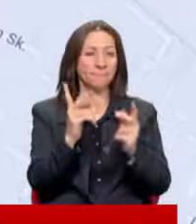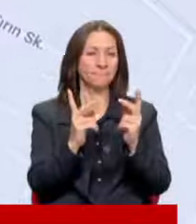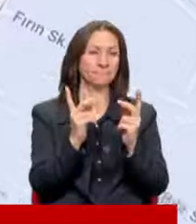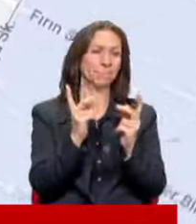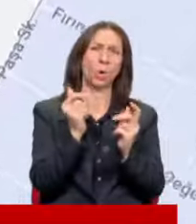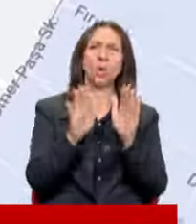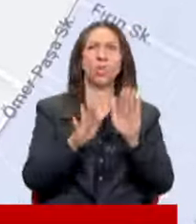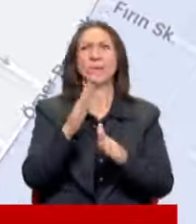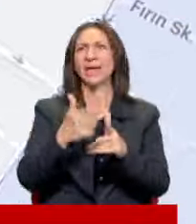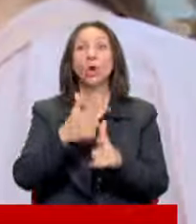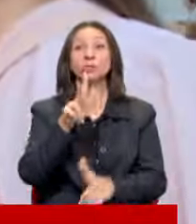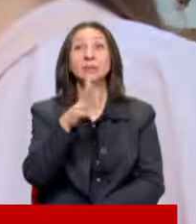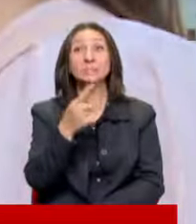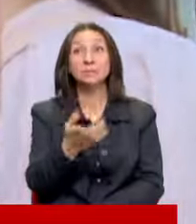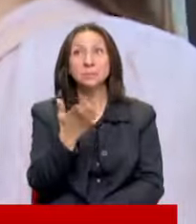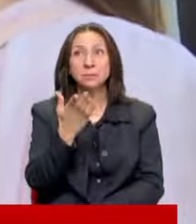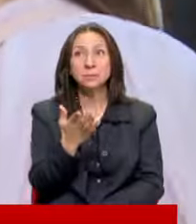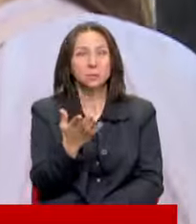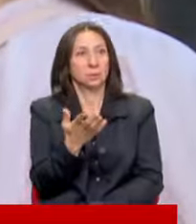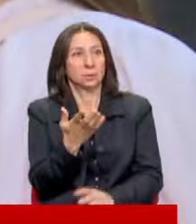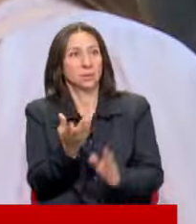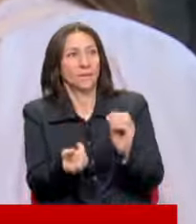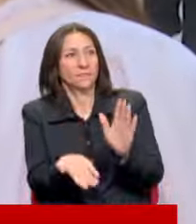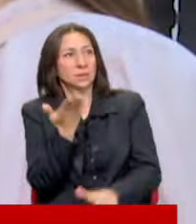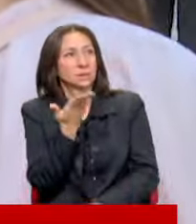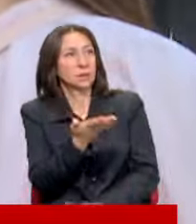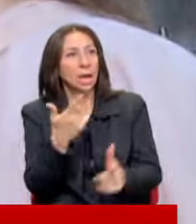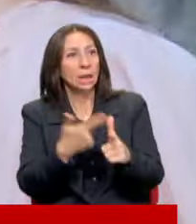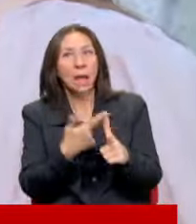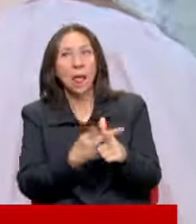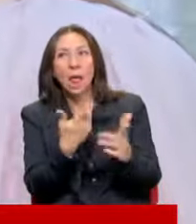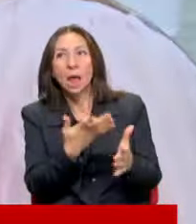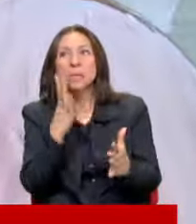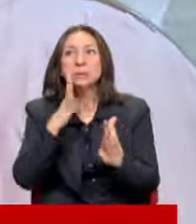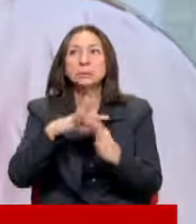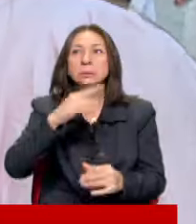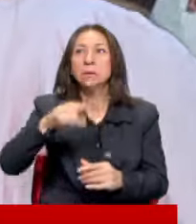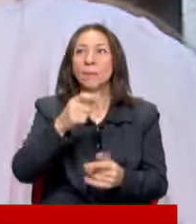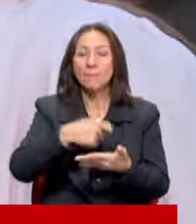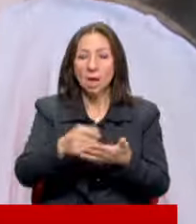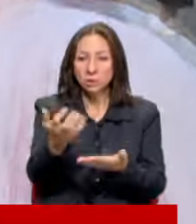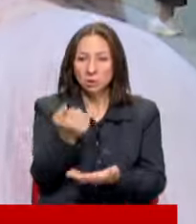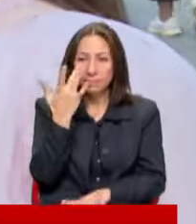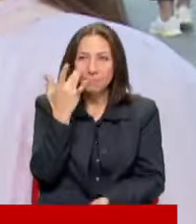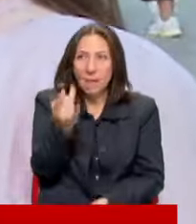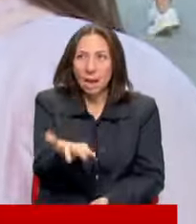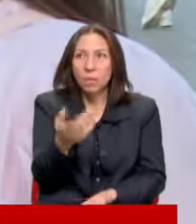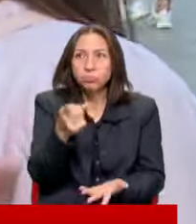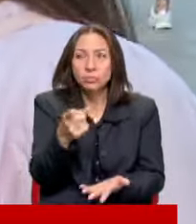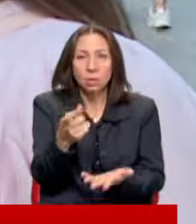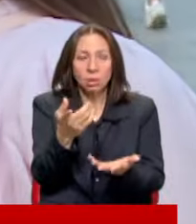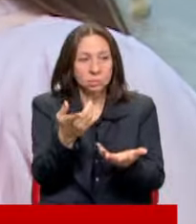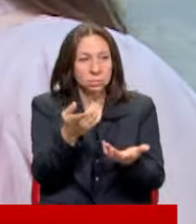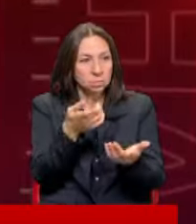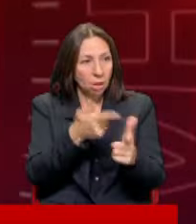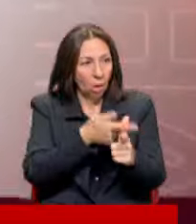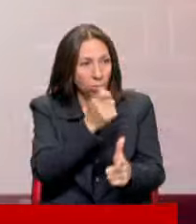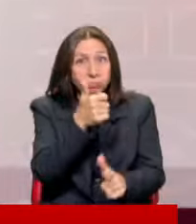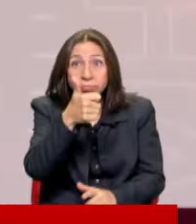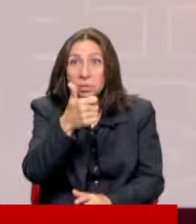35.000 lirayı aştı miami'den bile daha fazla yani kiralar İnsanların aldığı maaş belli bunların da alıcısı var